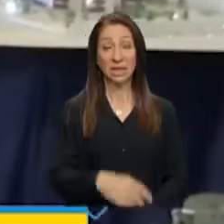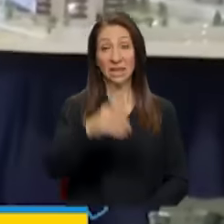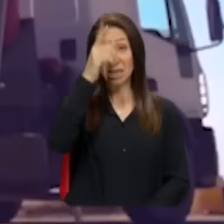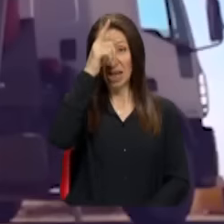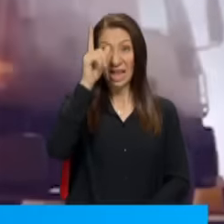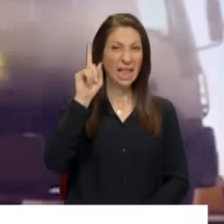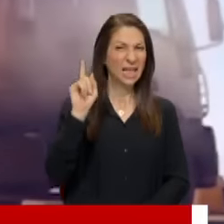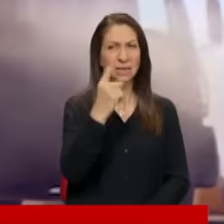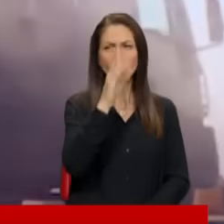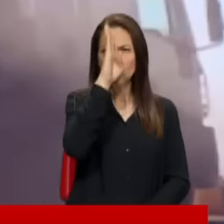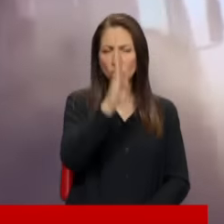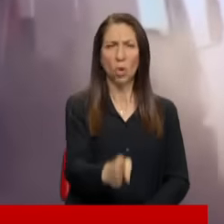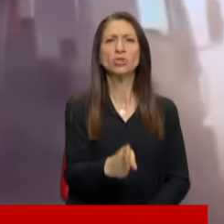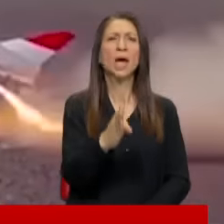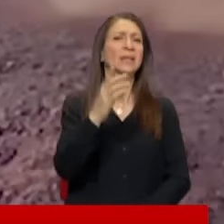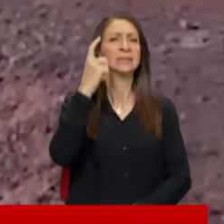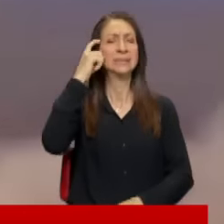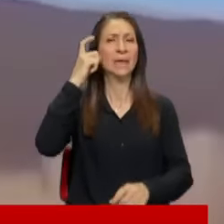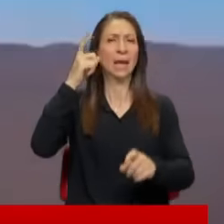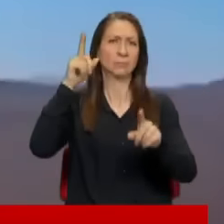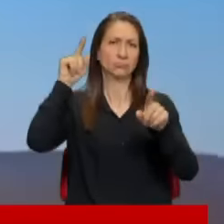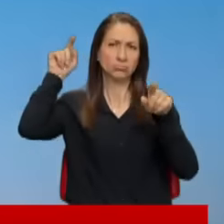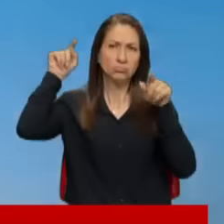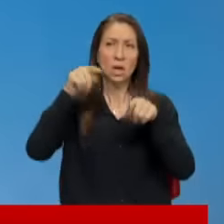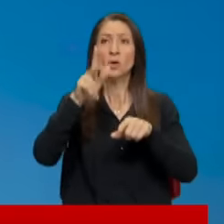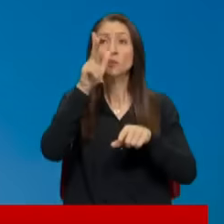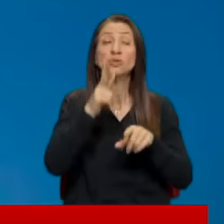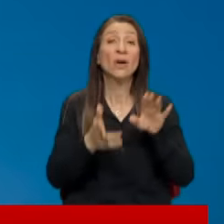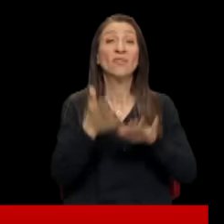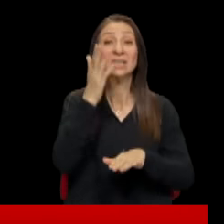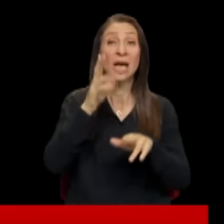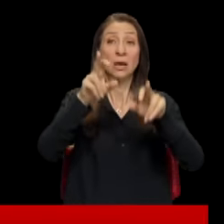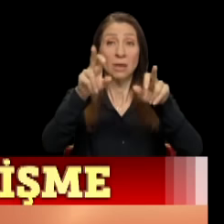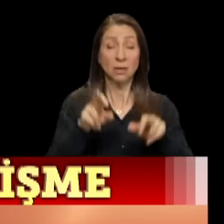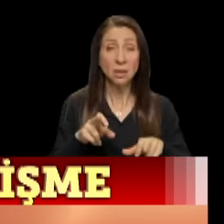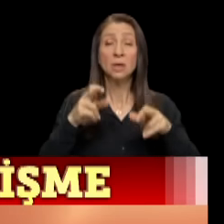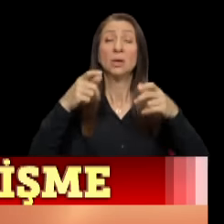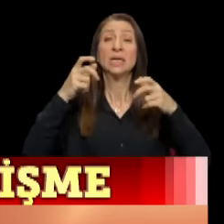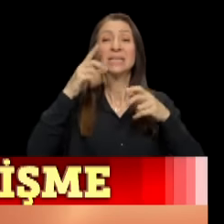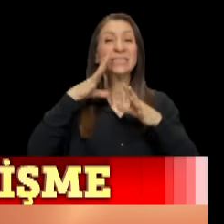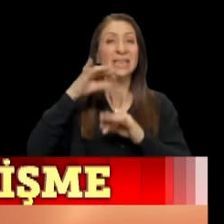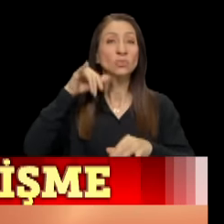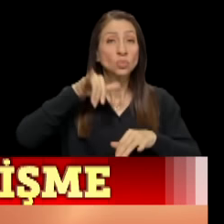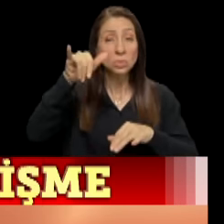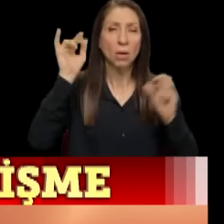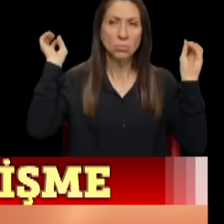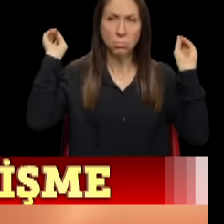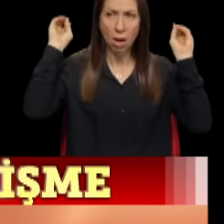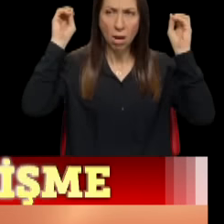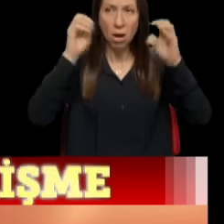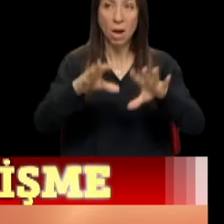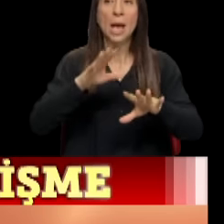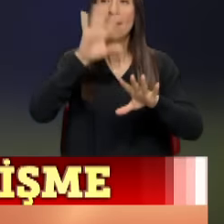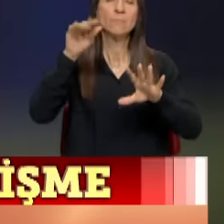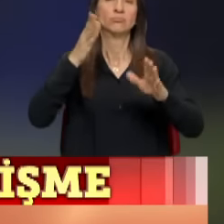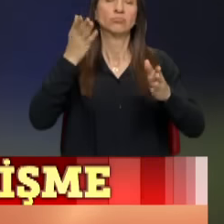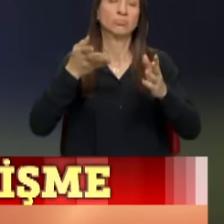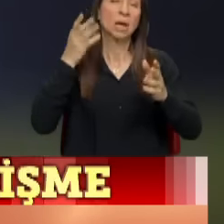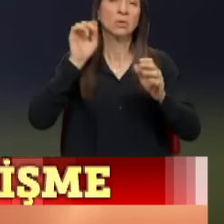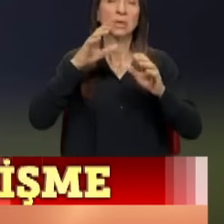İran ilk kez doğrudan İsrail'e hedef aldı. 300'den fazla İHA ve füzeyi İsrail'e gönderdi. O füzeler İsrail ve müttefiklerince imha